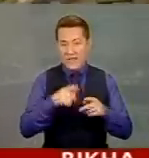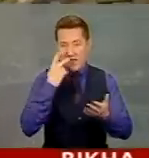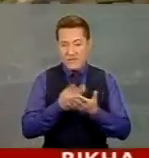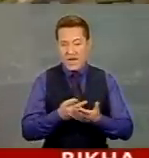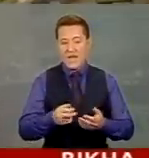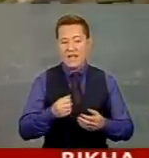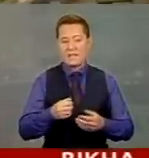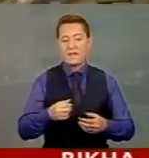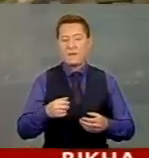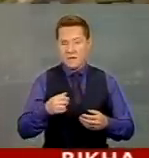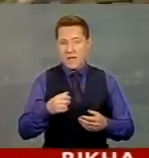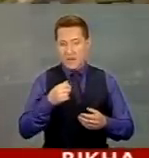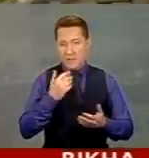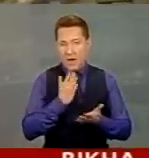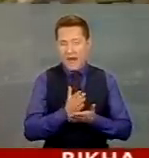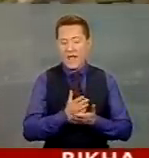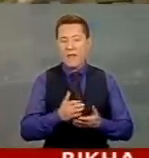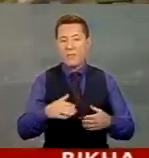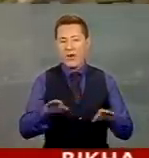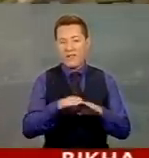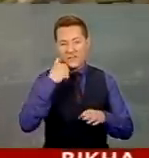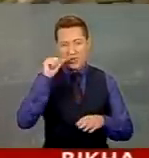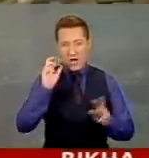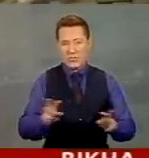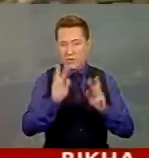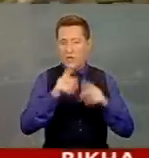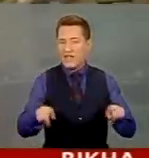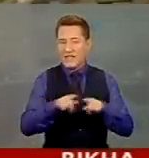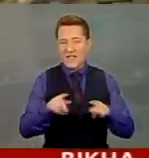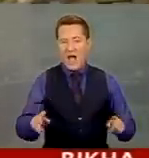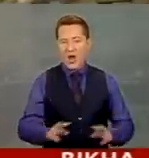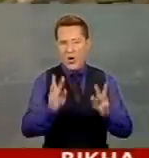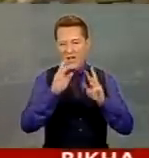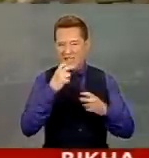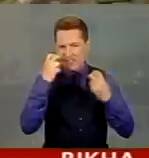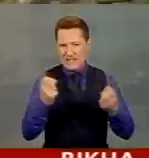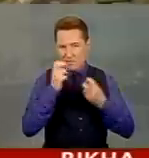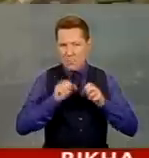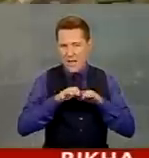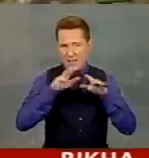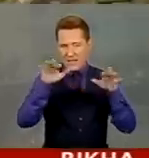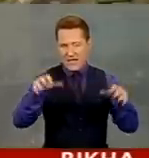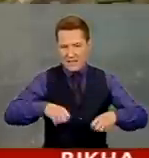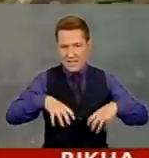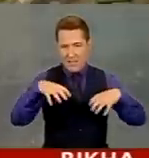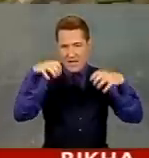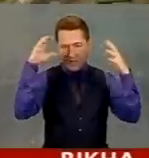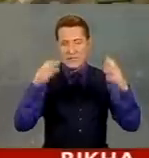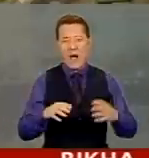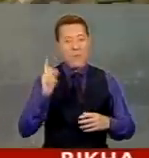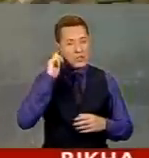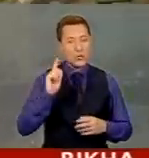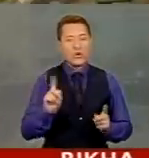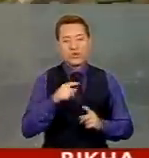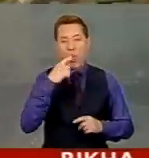у вогні. Насправді, порівняно із вчорашнім полум'ям, сьогодні вона вже не так горить, скільки смердить і дещо димиться. Ось прошу послухати, що говорять